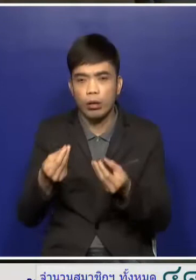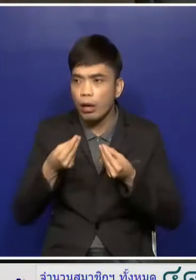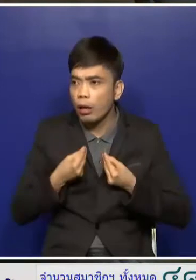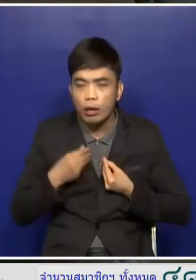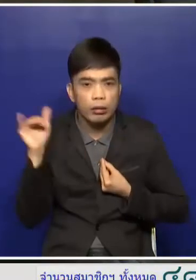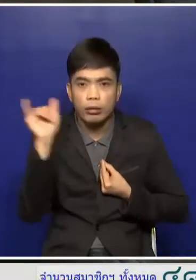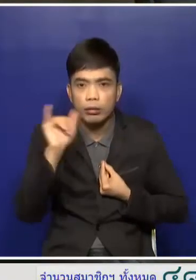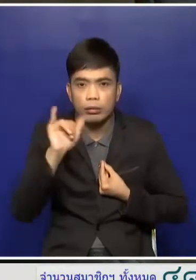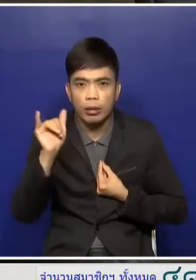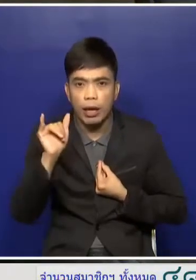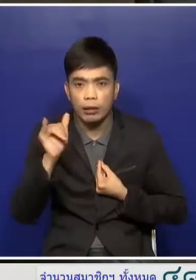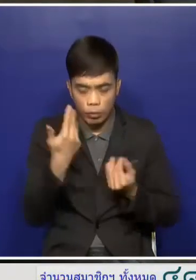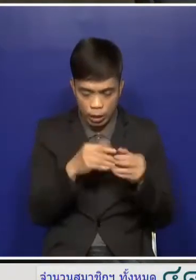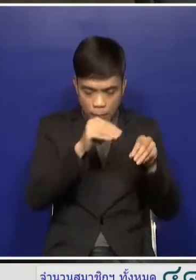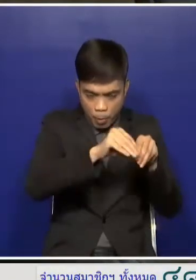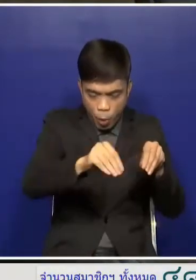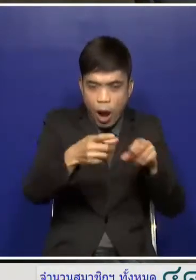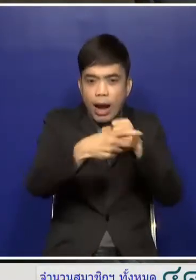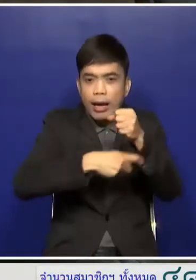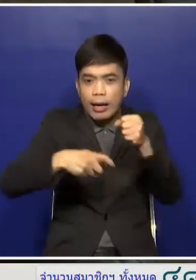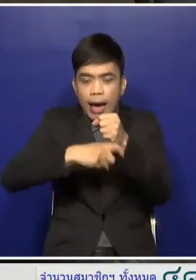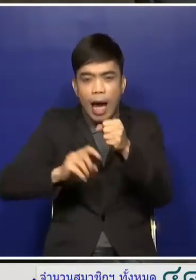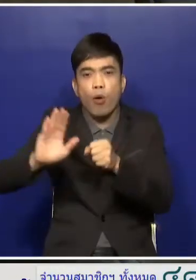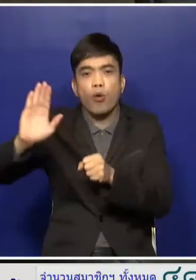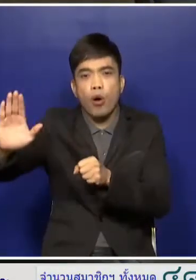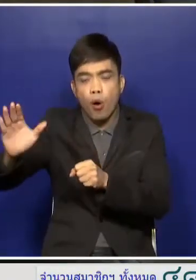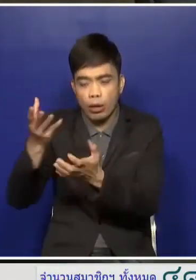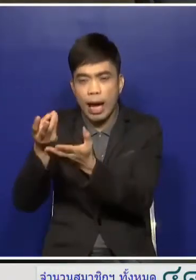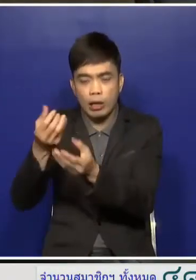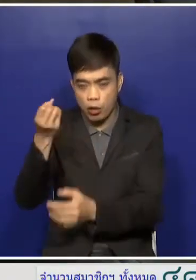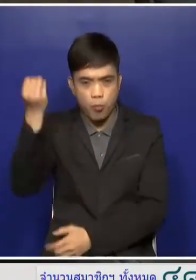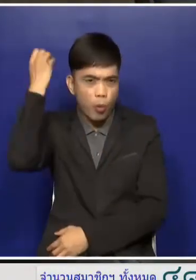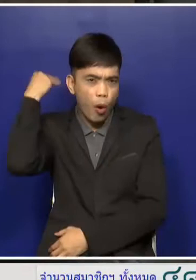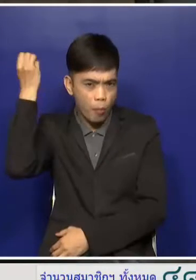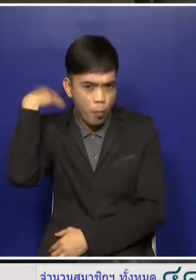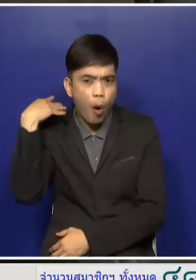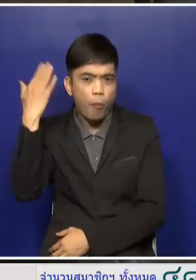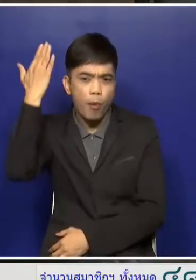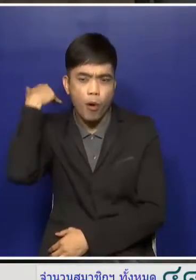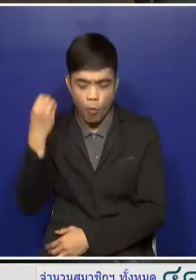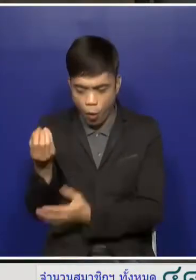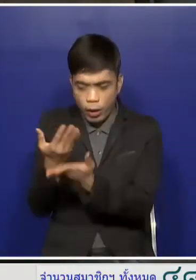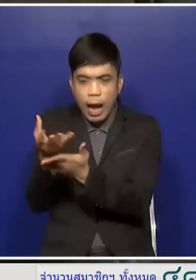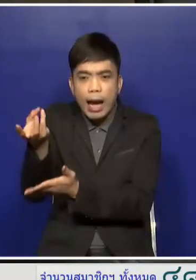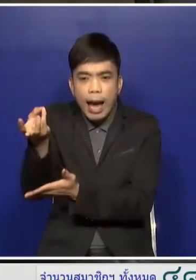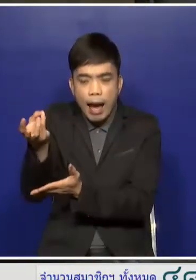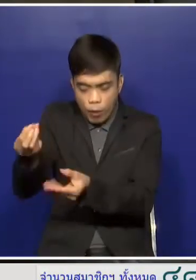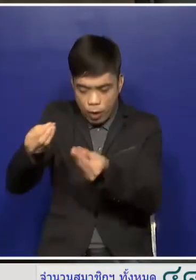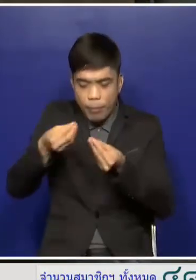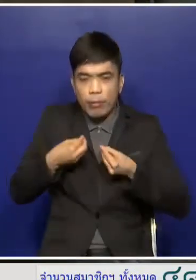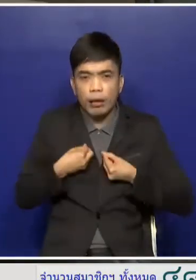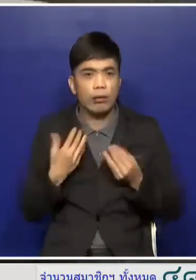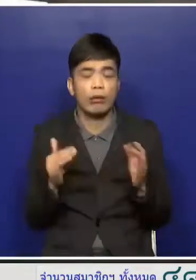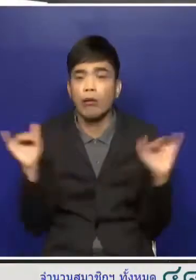นี้เก็บเกี่ยวปี63แล้วพันข้าวของกรมการข้าวก็ยังไม่ได้รับเลยไม่ทราบว่าทางการนั้นจะให้พันข้าวหรือว่าจะ